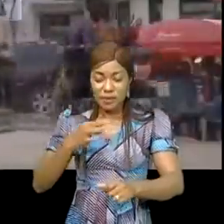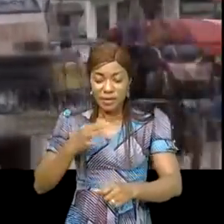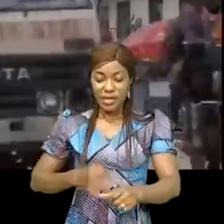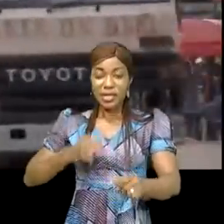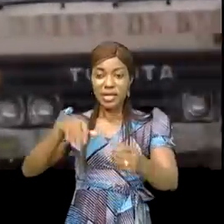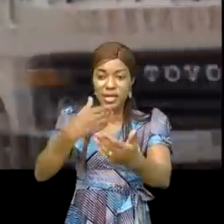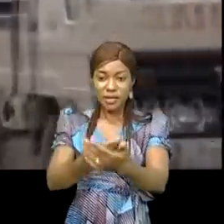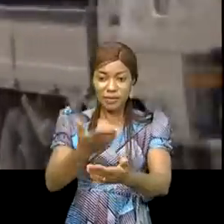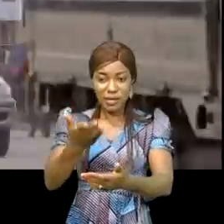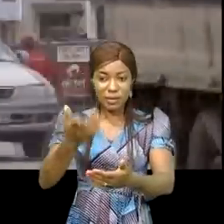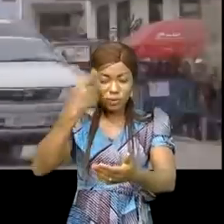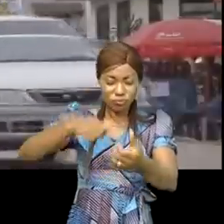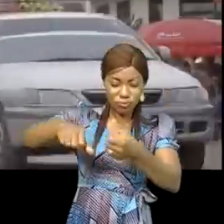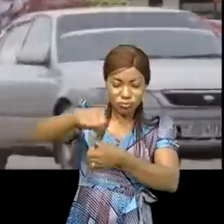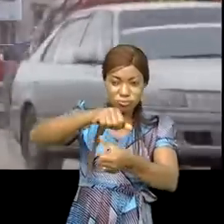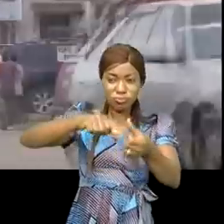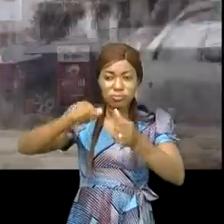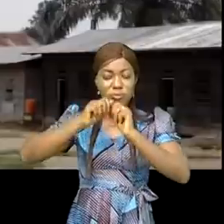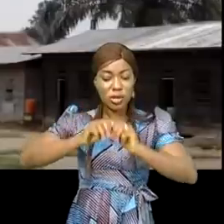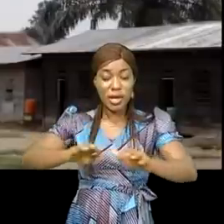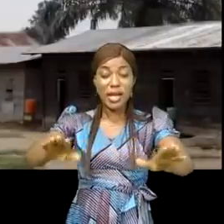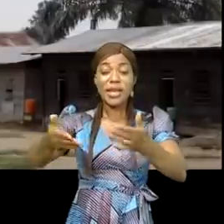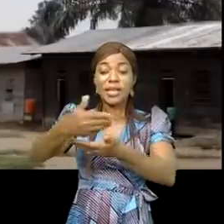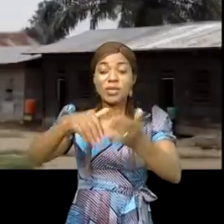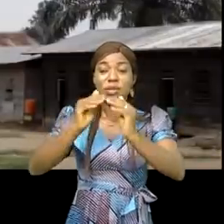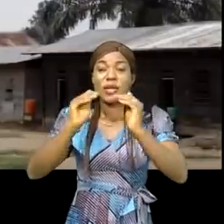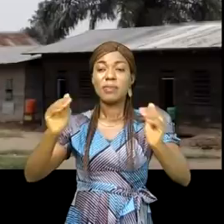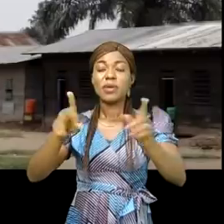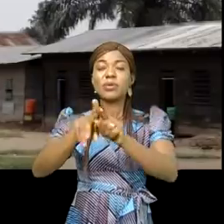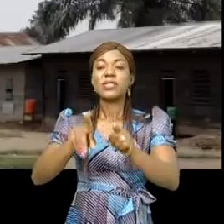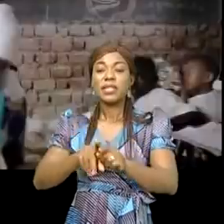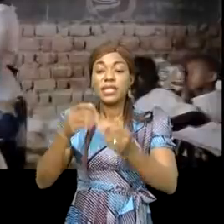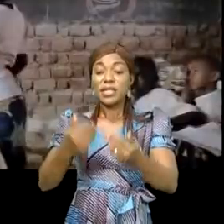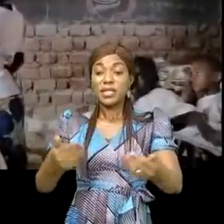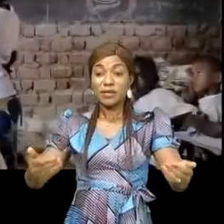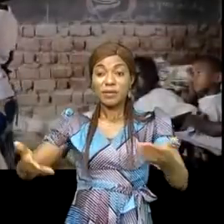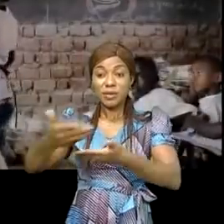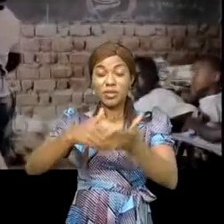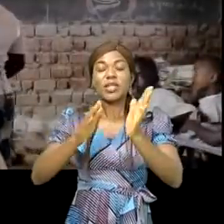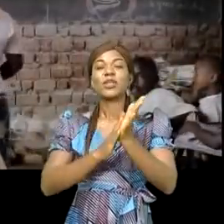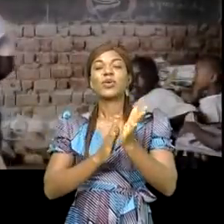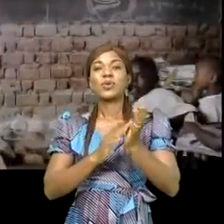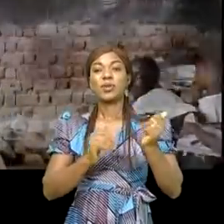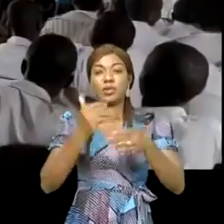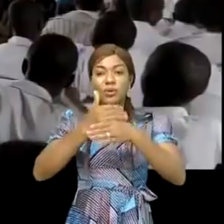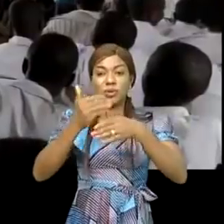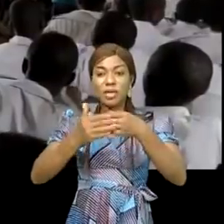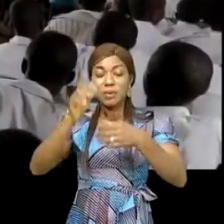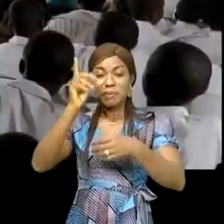Tshilombo, avaient fait le tour du monde. Le retour de la paix a fait retourner les élèves dans cette école, construite